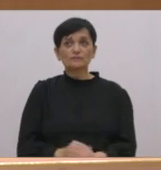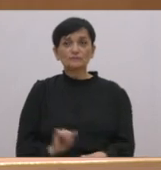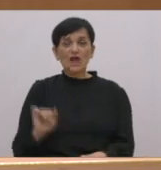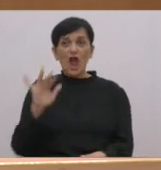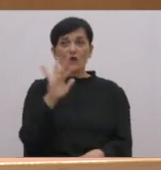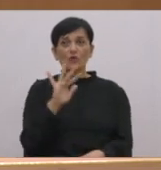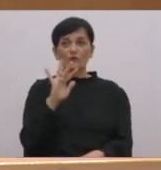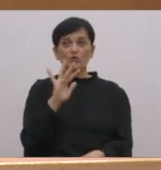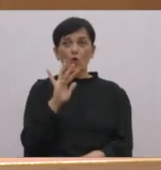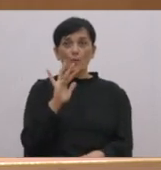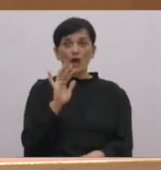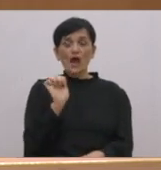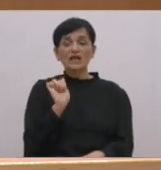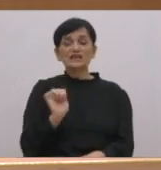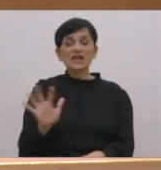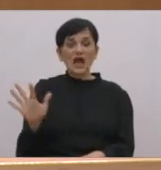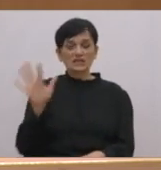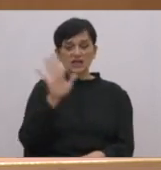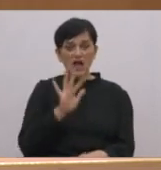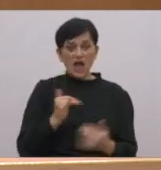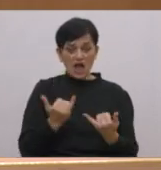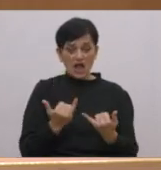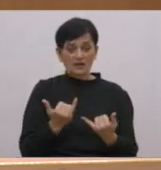ევროპა, დასავლეთი, რომელმაც ახლა